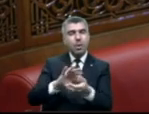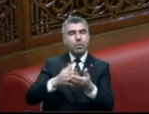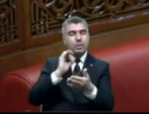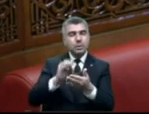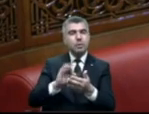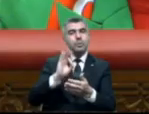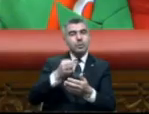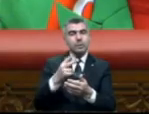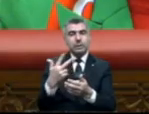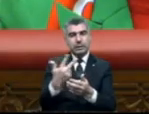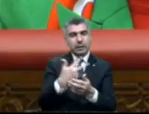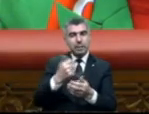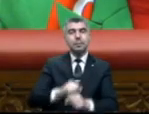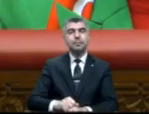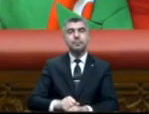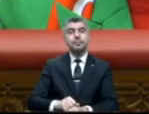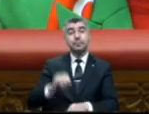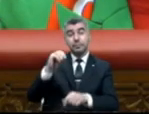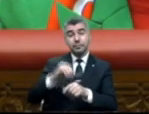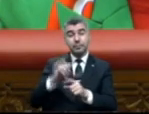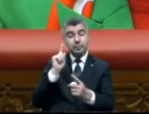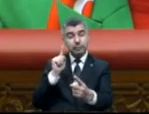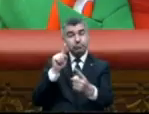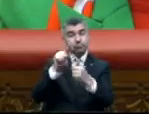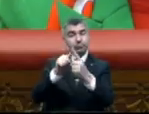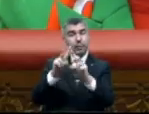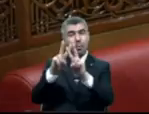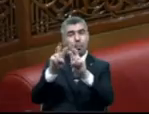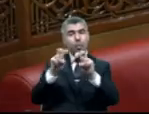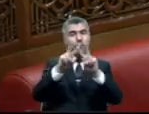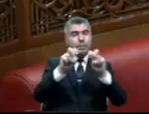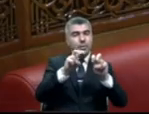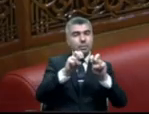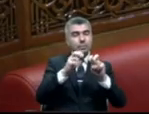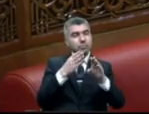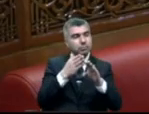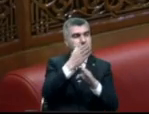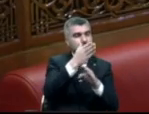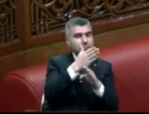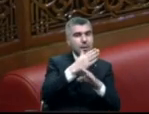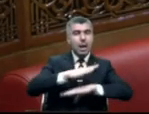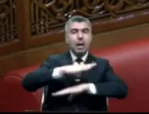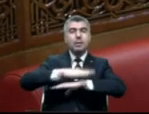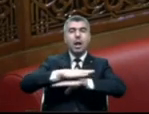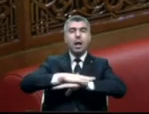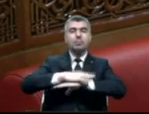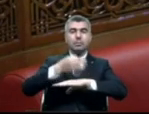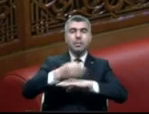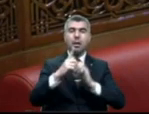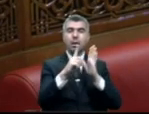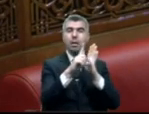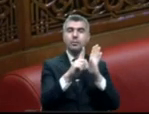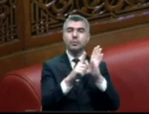تكريسا للمبدأ الثلاثية، والتركيز من خلال زيارات التفتيش على حث المشغلين على احترام المقتضيات